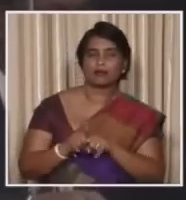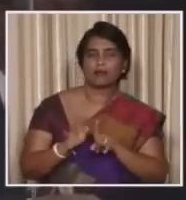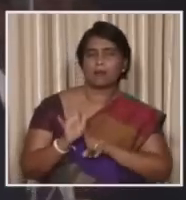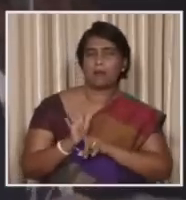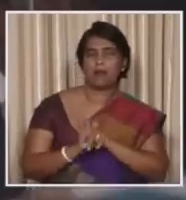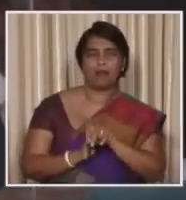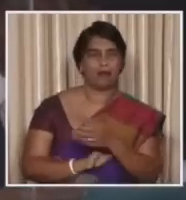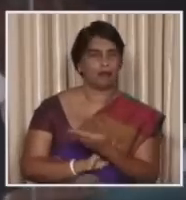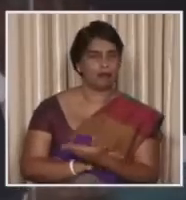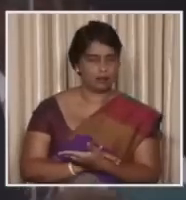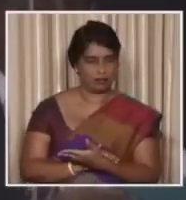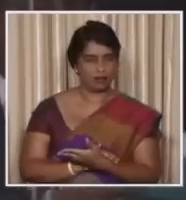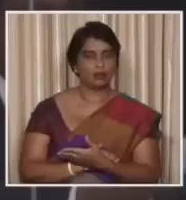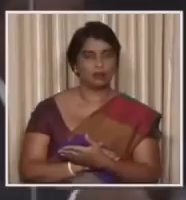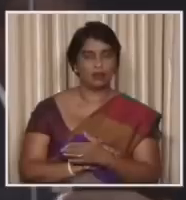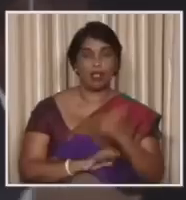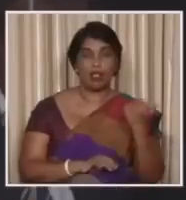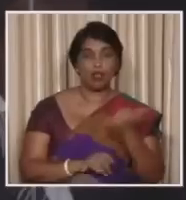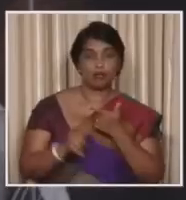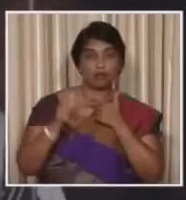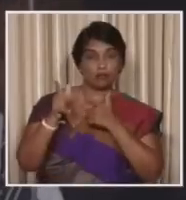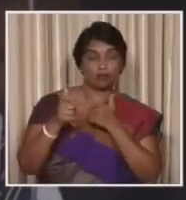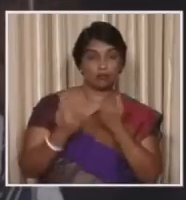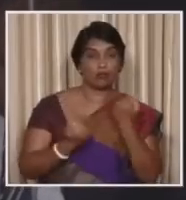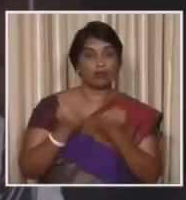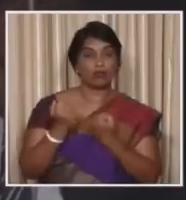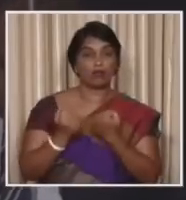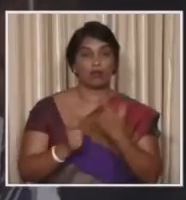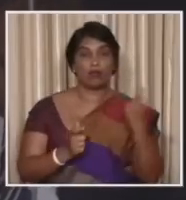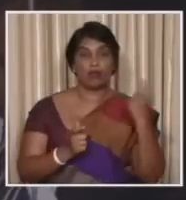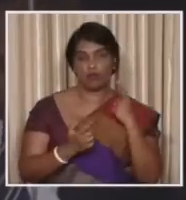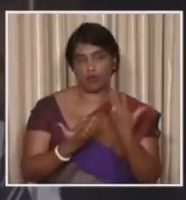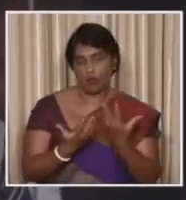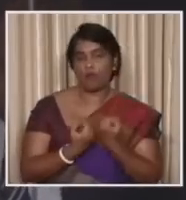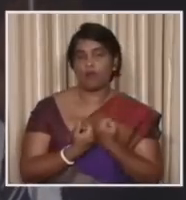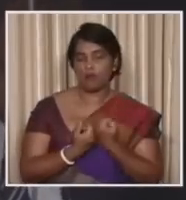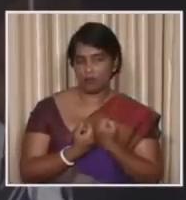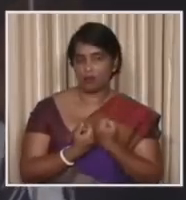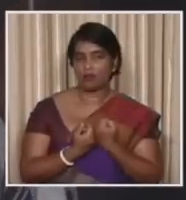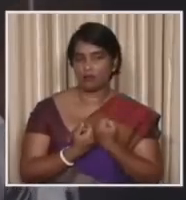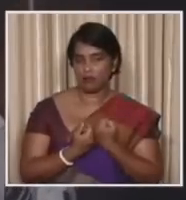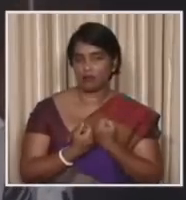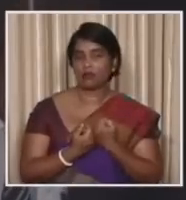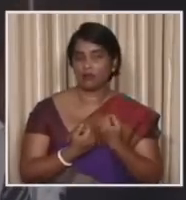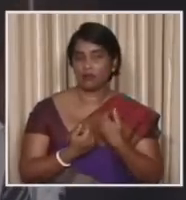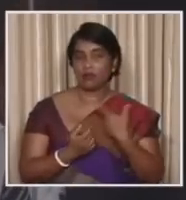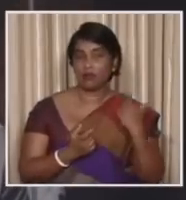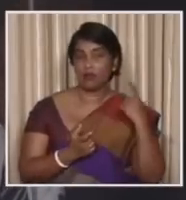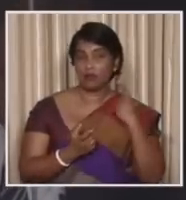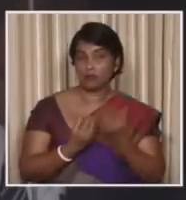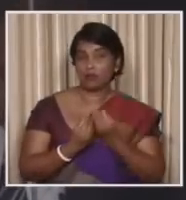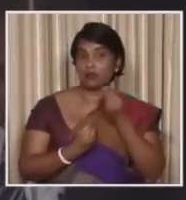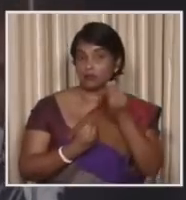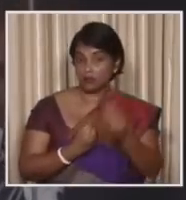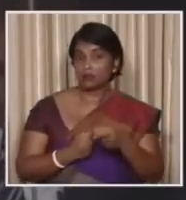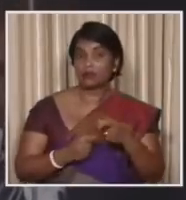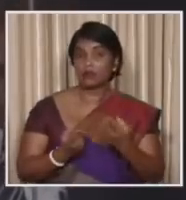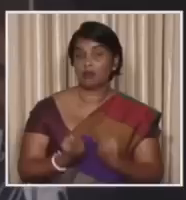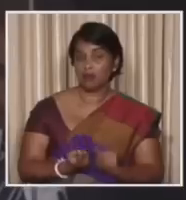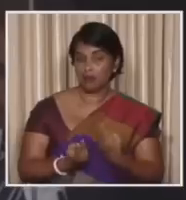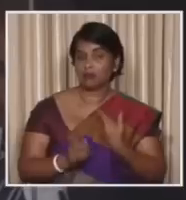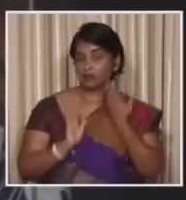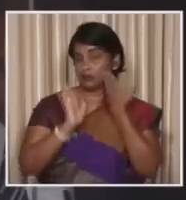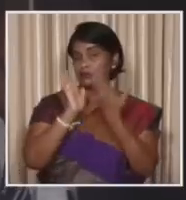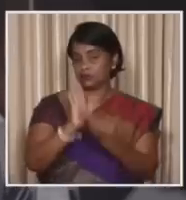වෙන්න ඇති නවීන යුද්ධ ටැංකි වල අවශ්‍යතාවය යුද හමුදාවට තිබෙනවා මම හමුදා බාර දෙන කොටත් මේ අවශ්‍යතාවයන් ගැන